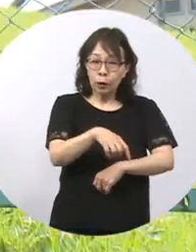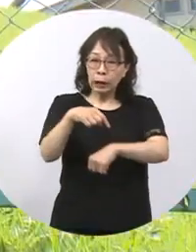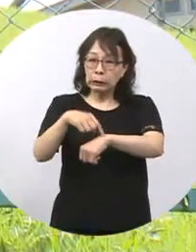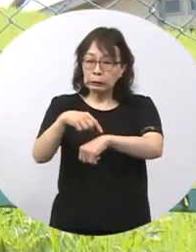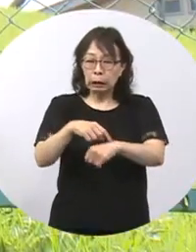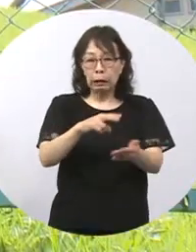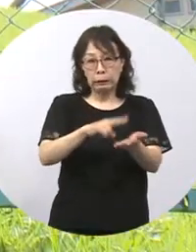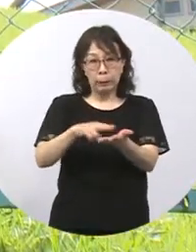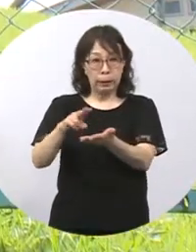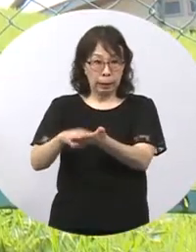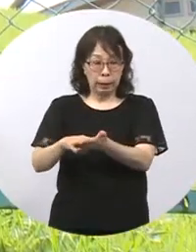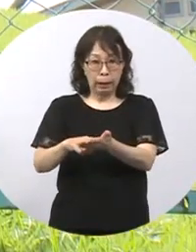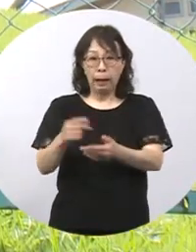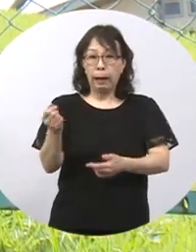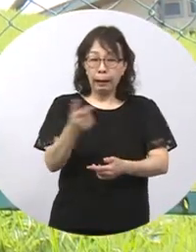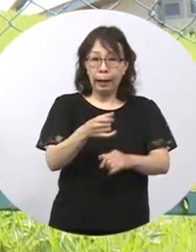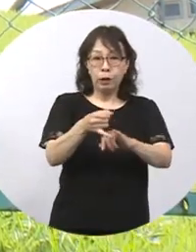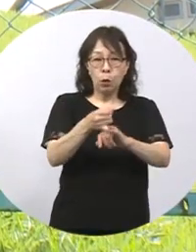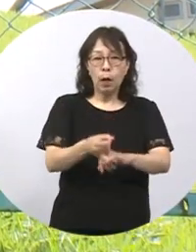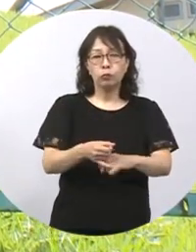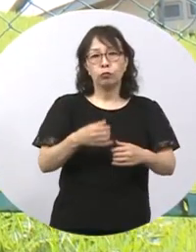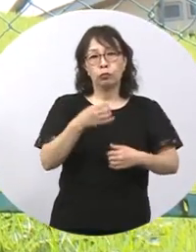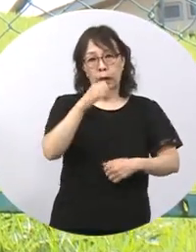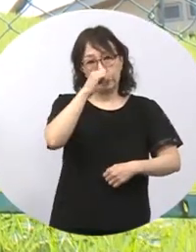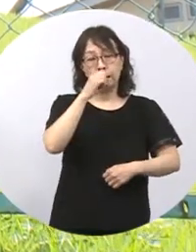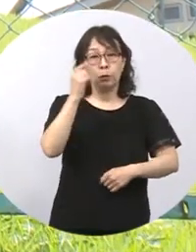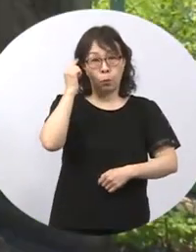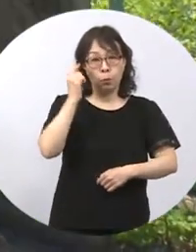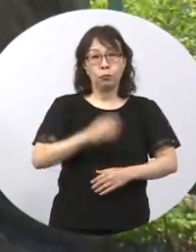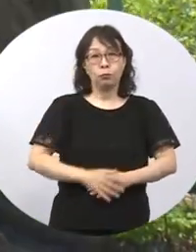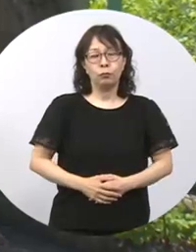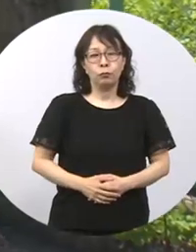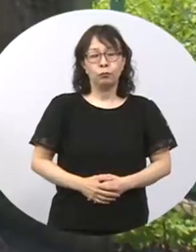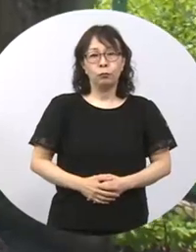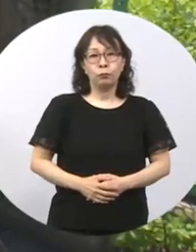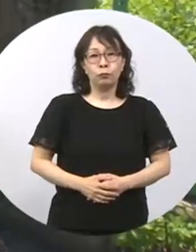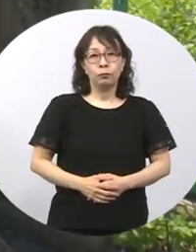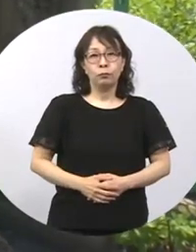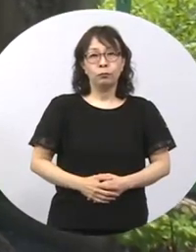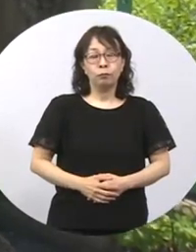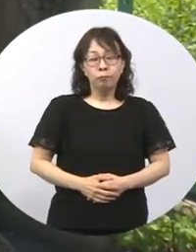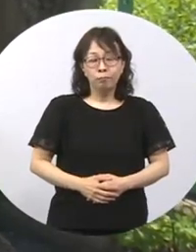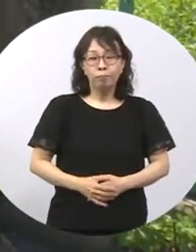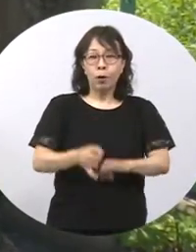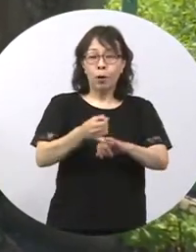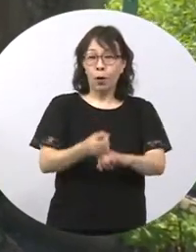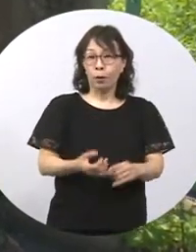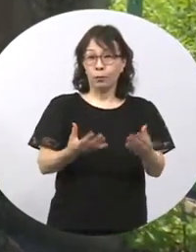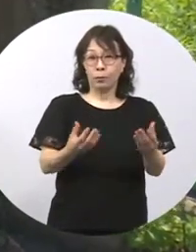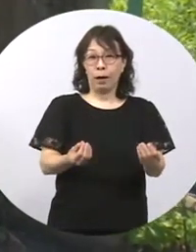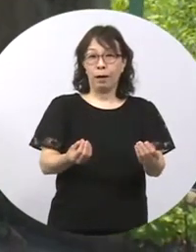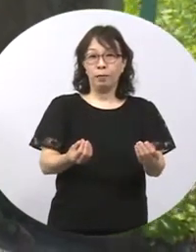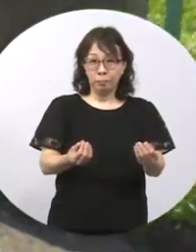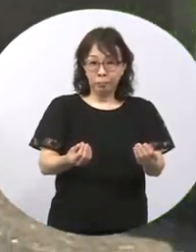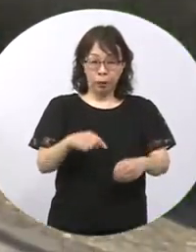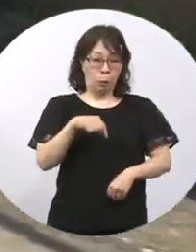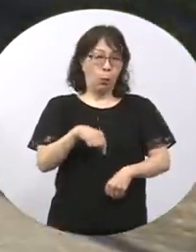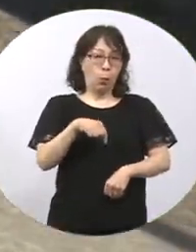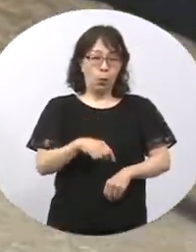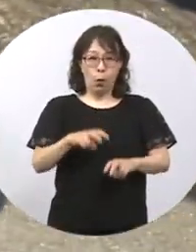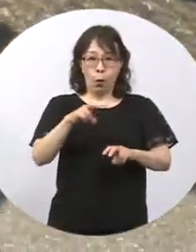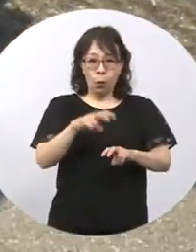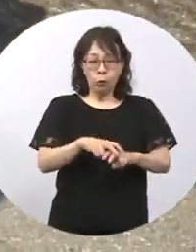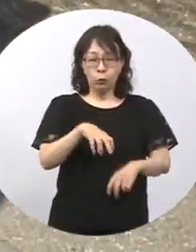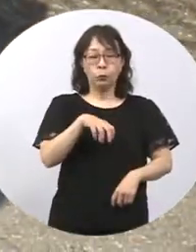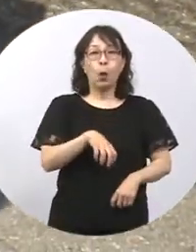っていれば早めの予約がおすすめです。 では予約が完了したということで、こちらの乗り降り